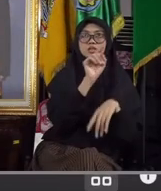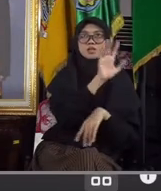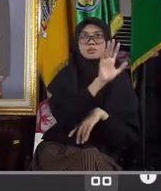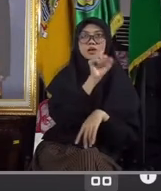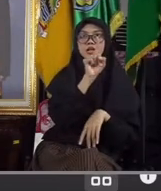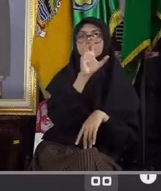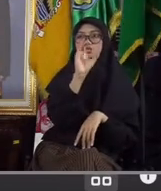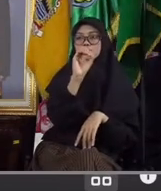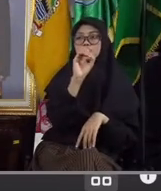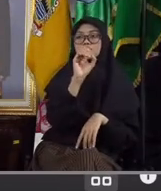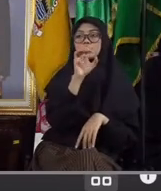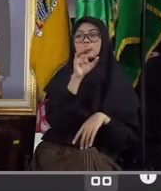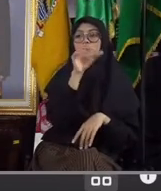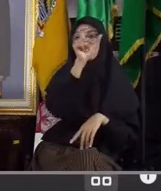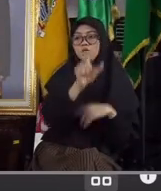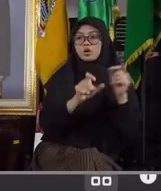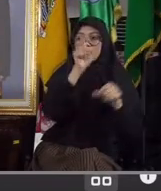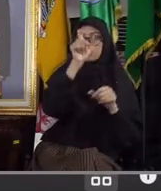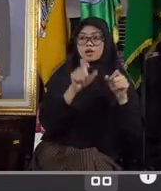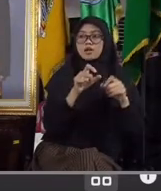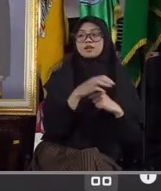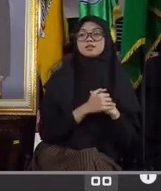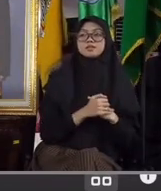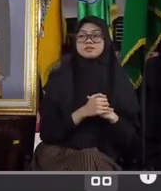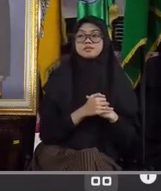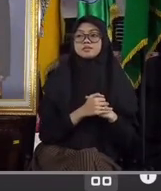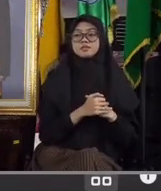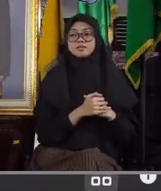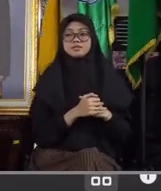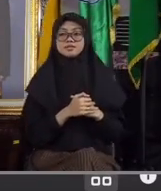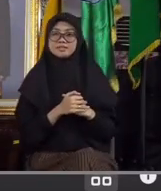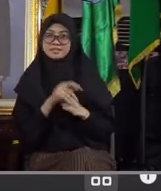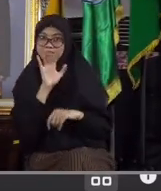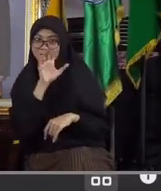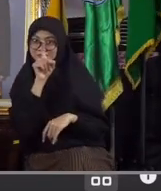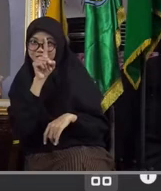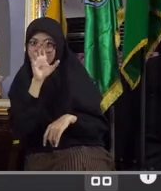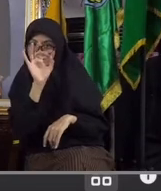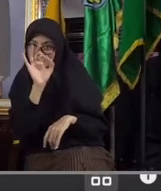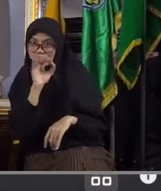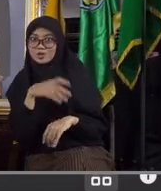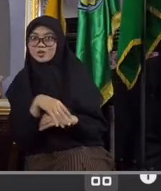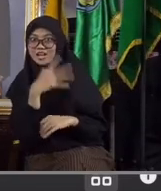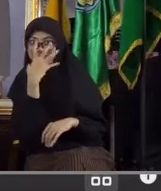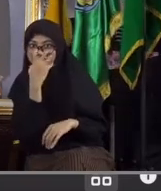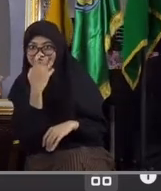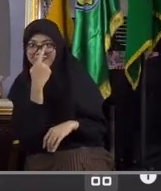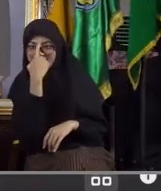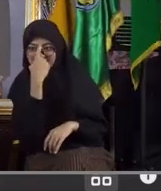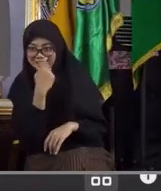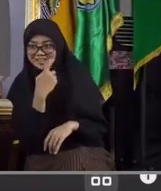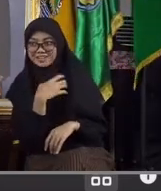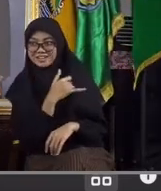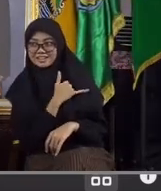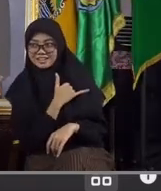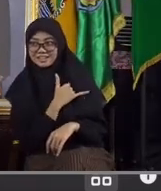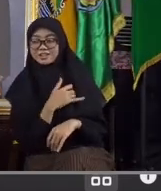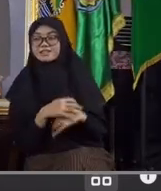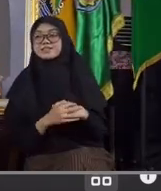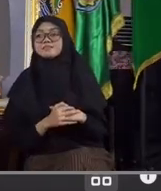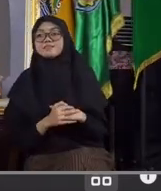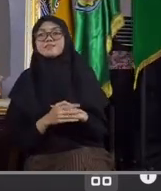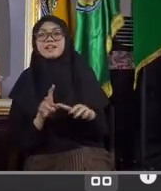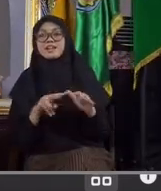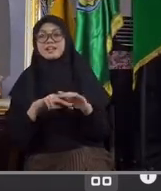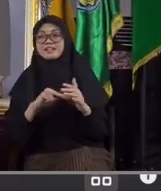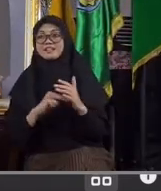KK. Oke, 510. Iya. Ya, rada bener kita iki. Meyakinkan sing mau ora meyakinkan. Nggih. Yeah. Rada